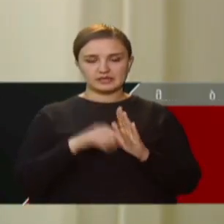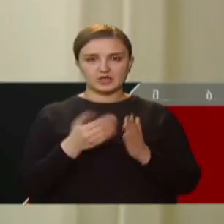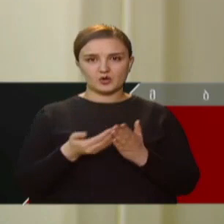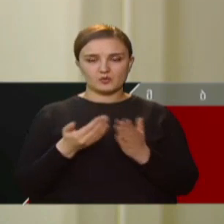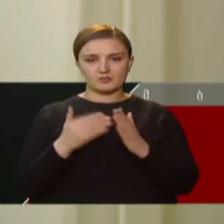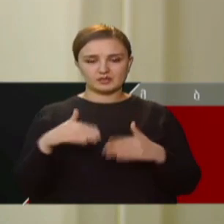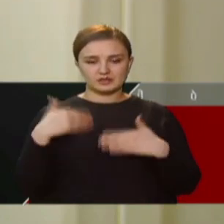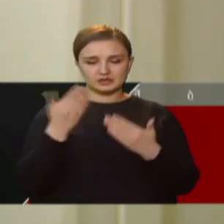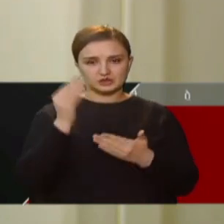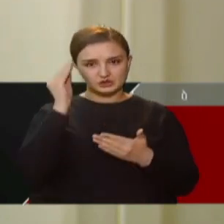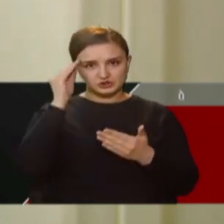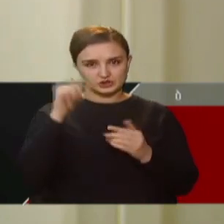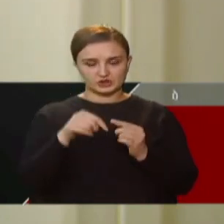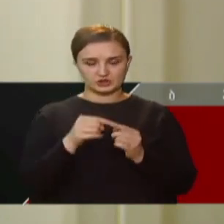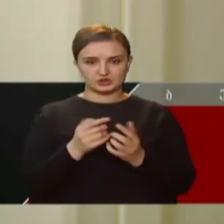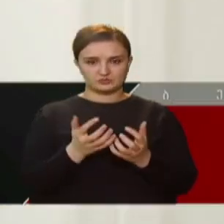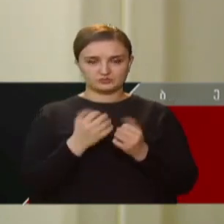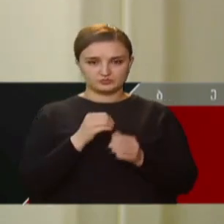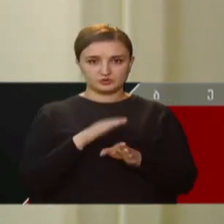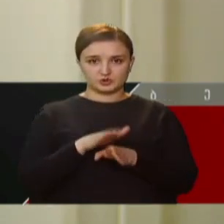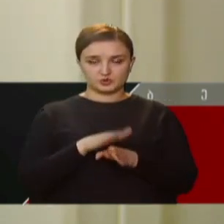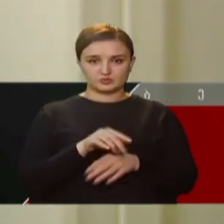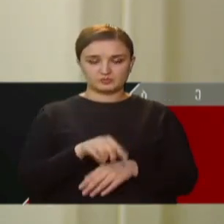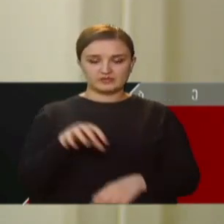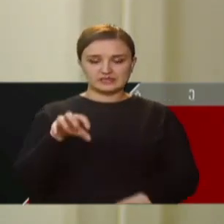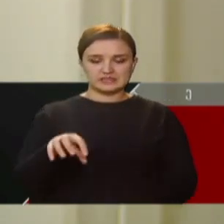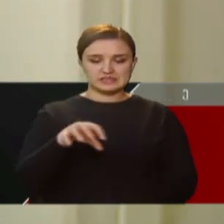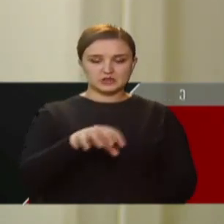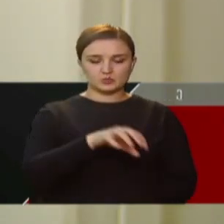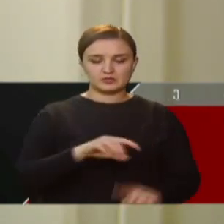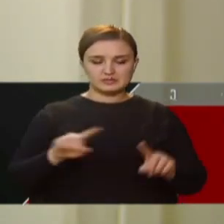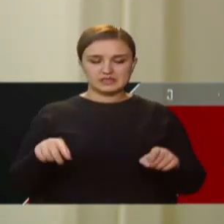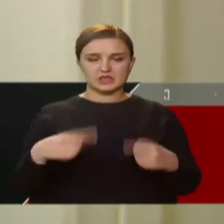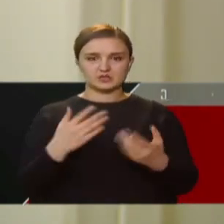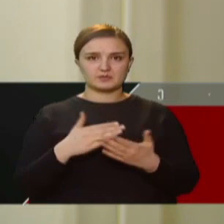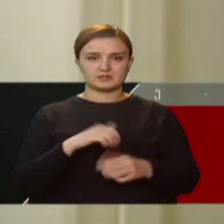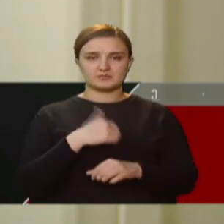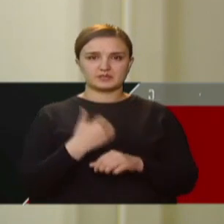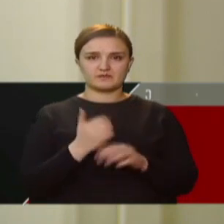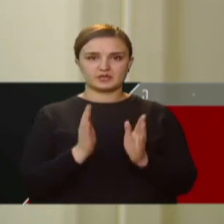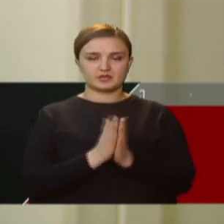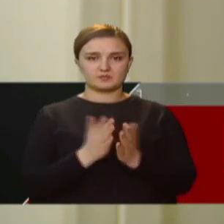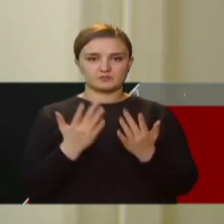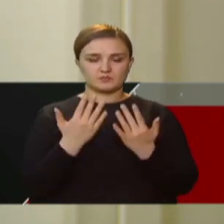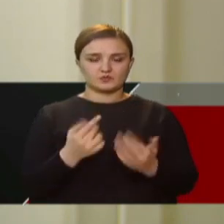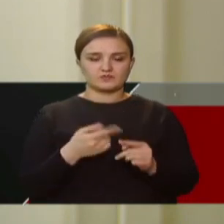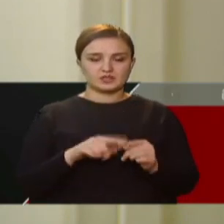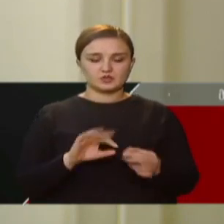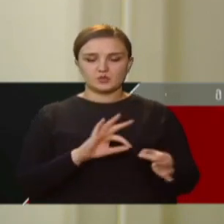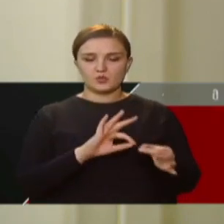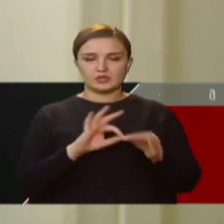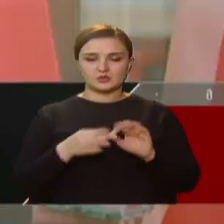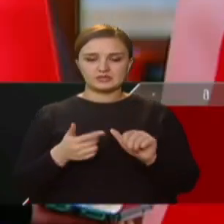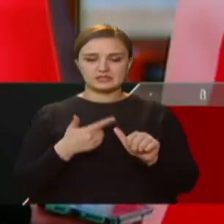შესრულებაზე, იმაზე, რომ ინსტიტუტების დამოუკიდებლობა იქნება უზრუნველყოფილი და ინსტიტუტების გაჯანსაღება ამის მთავარი წინაპირობა და ეს არ გადის კონკრეტულად